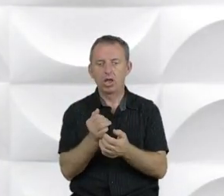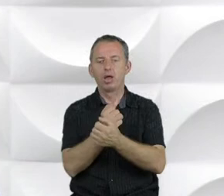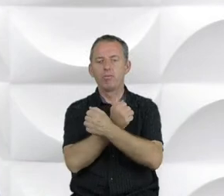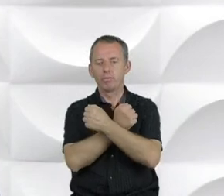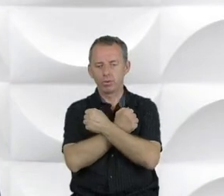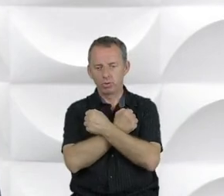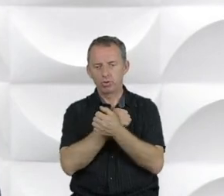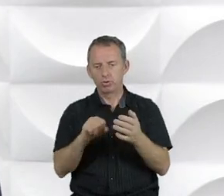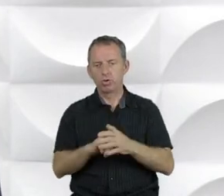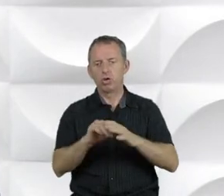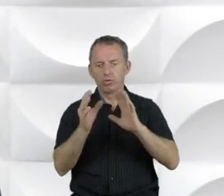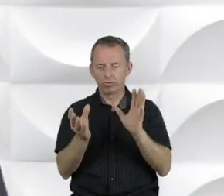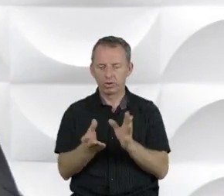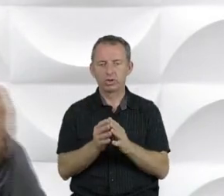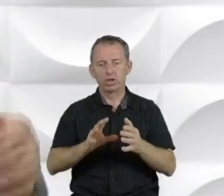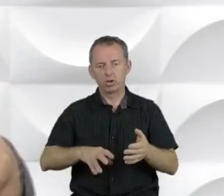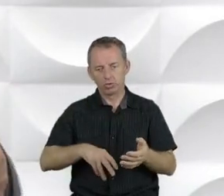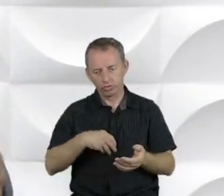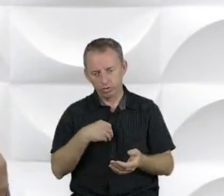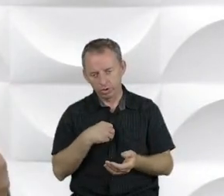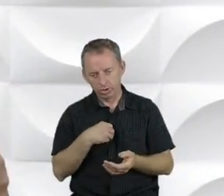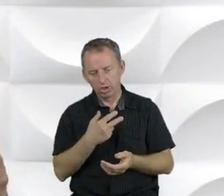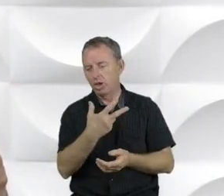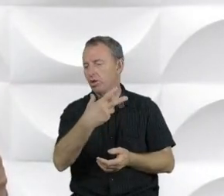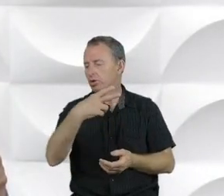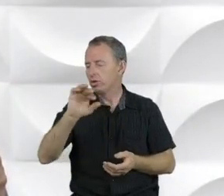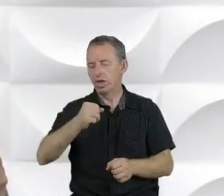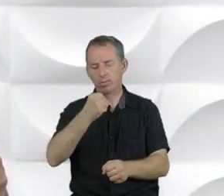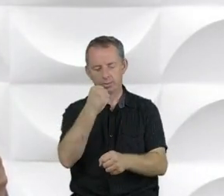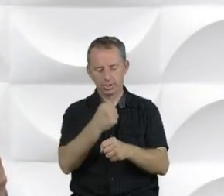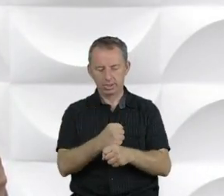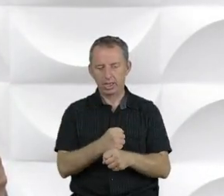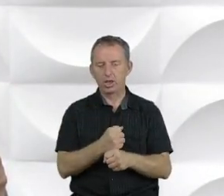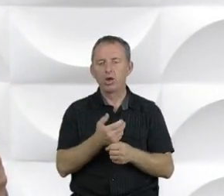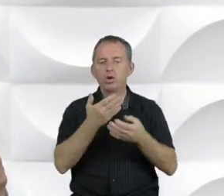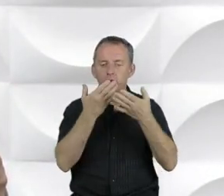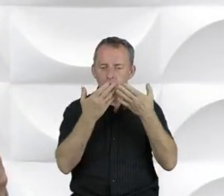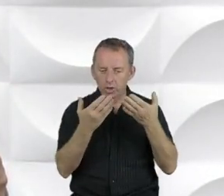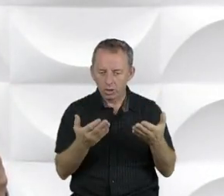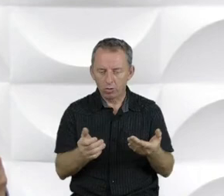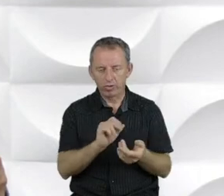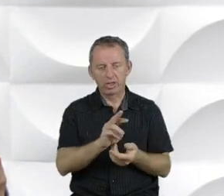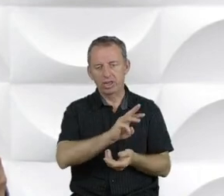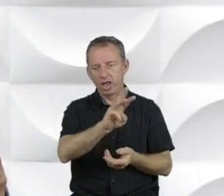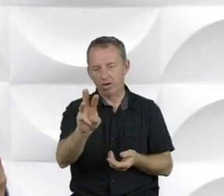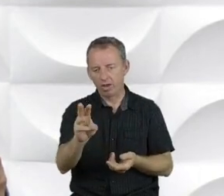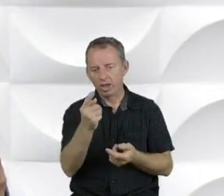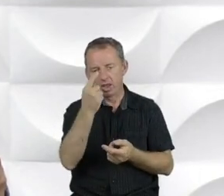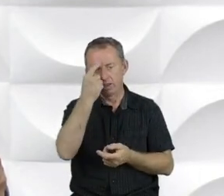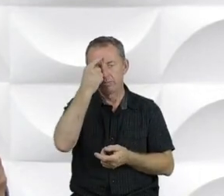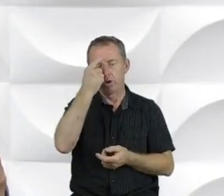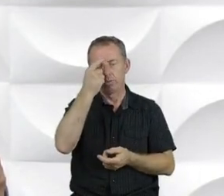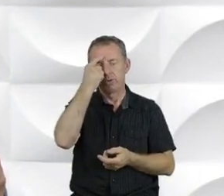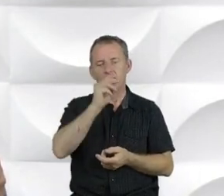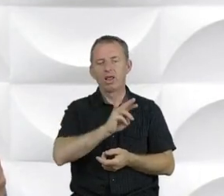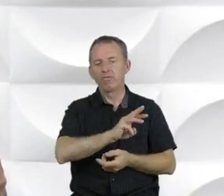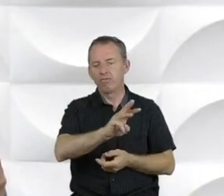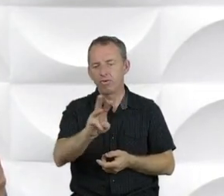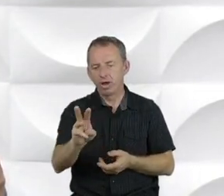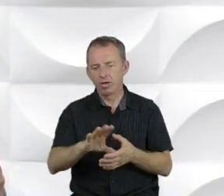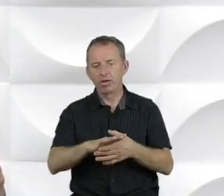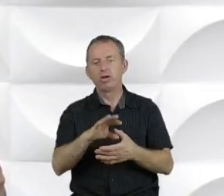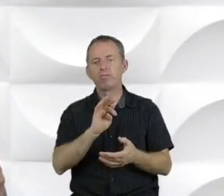do wszystkich świętych, nie przestaję dziękować za was i wspominać was w